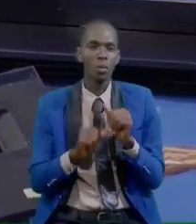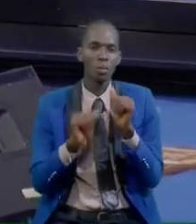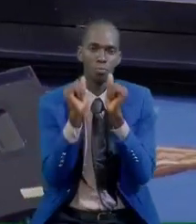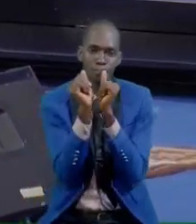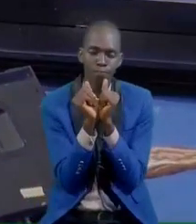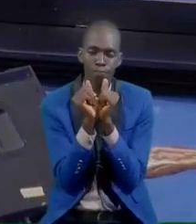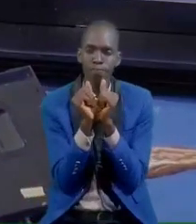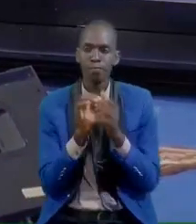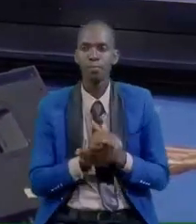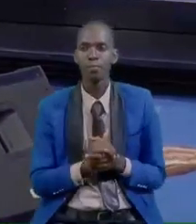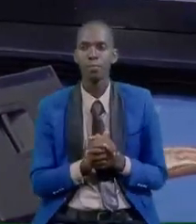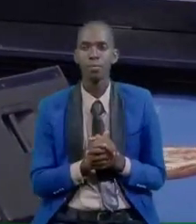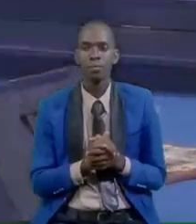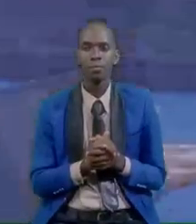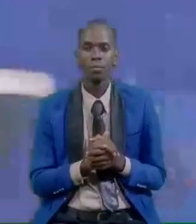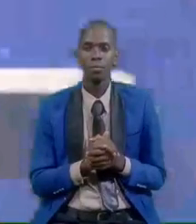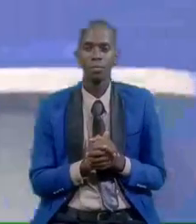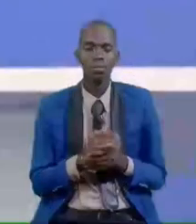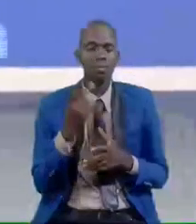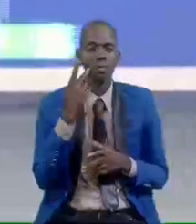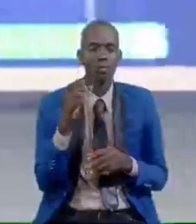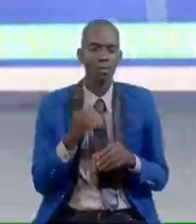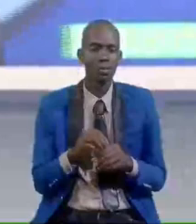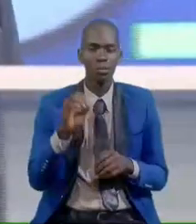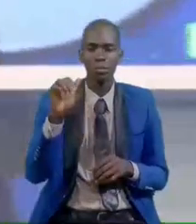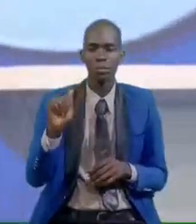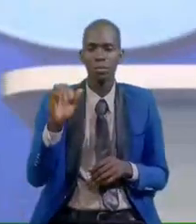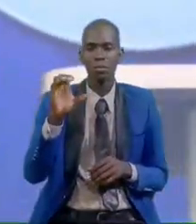Toute servitude. Revenons en Actes.